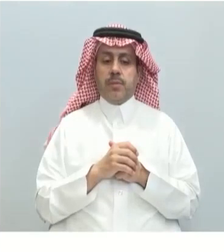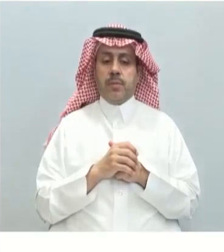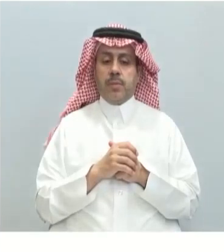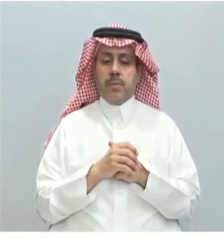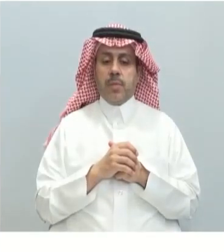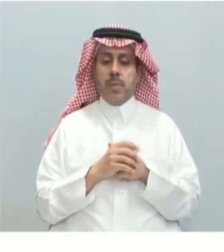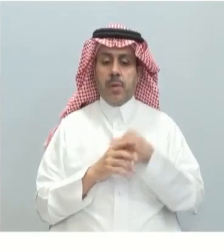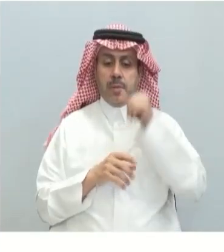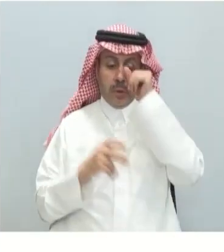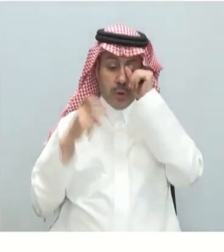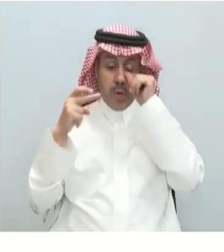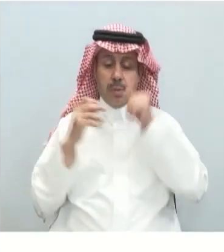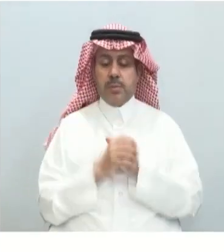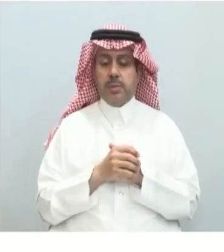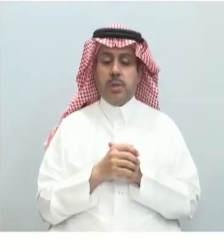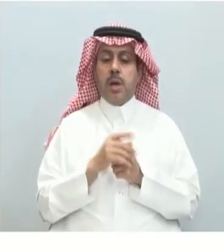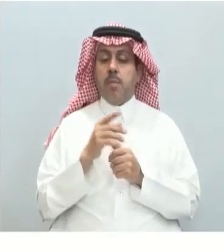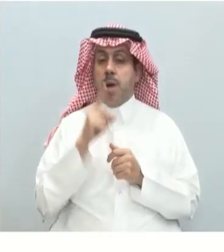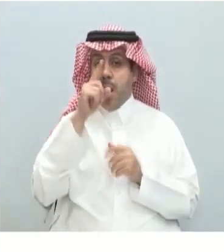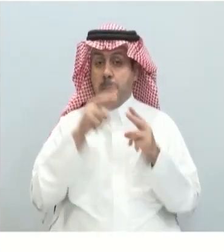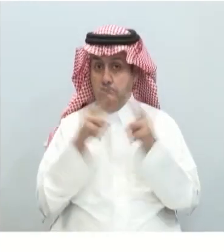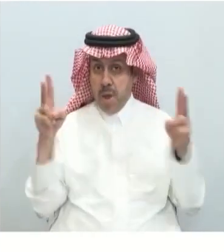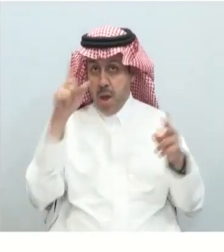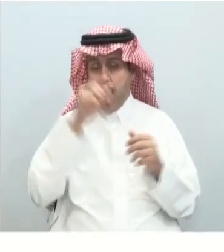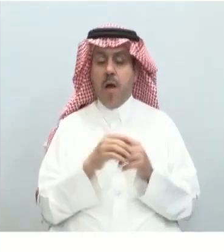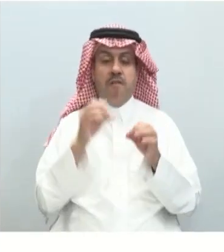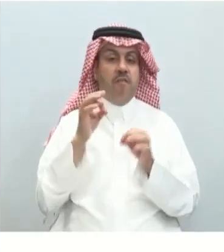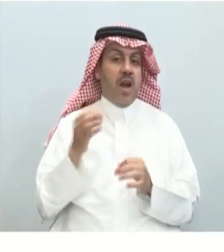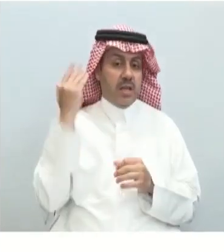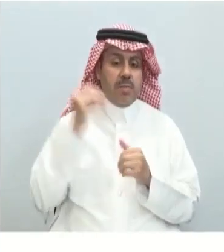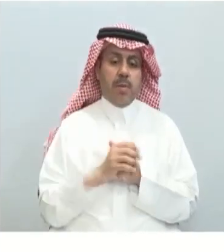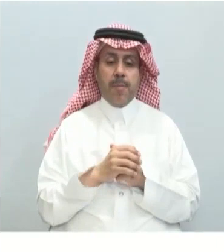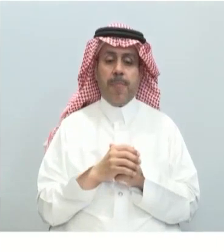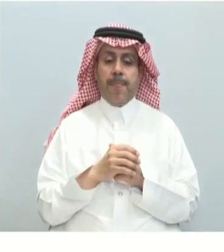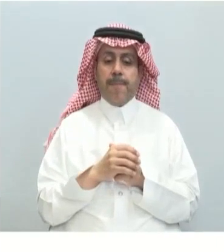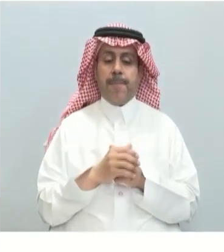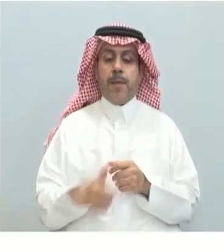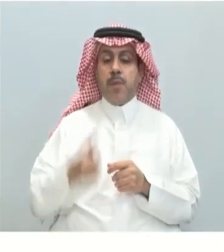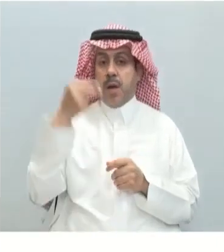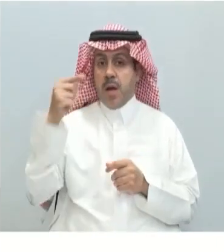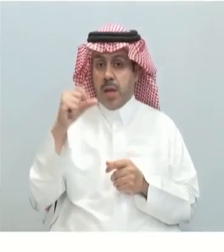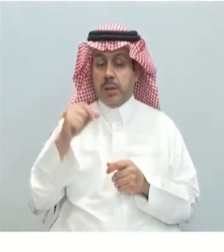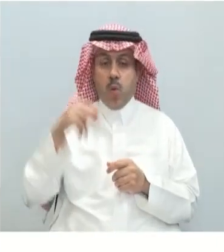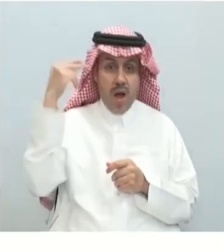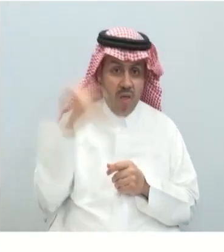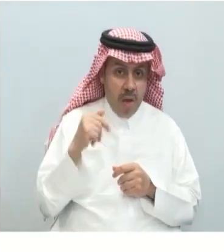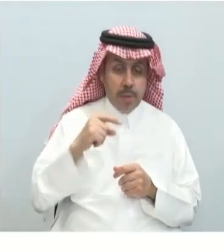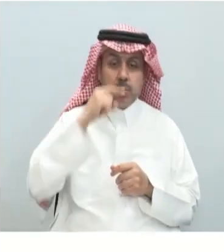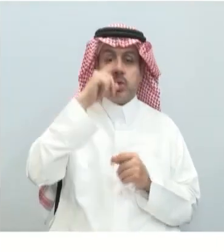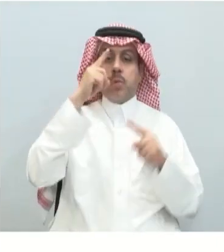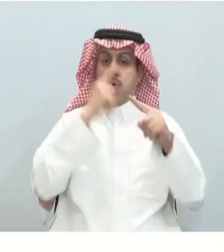السوره هنا الجواب لما ذكر الله في الايات السابقه ما اعده من العذاب للمستكه